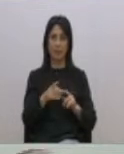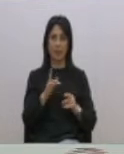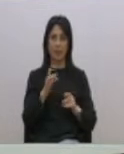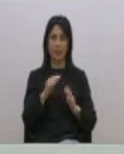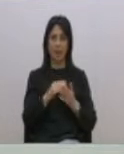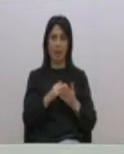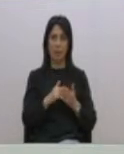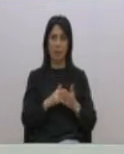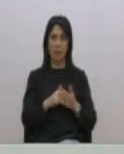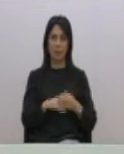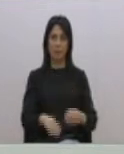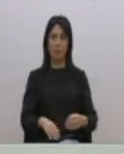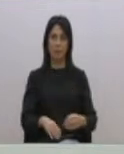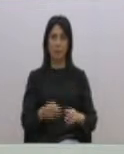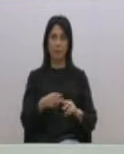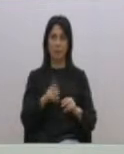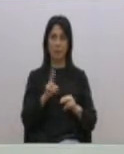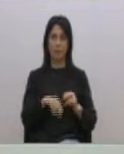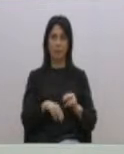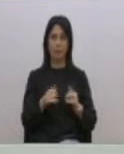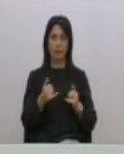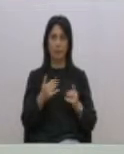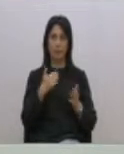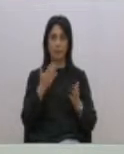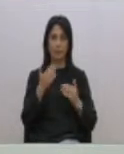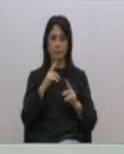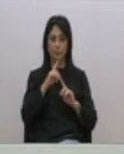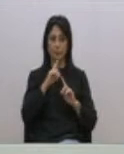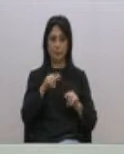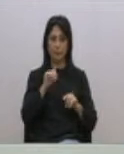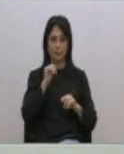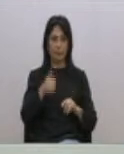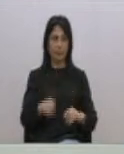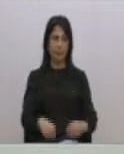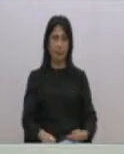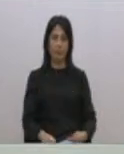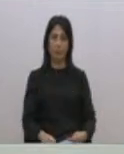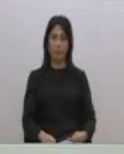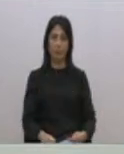რეგლამენტი. Ამით დავასრულებ დღეს კეჭისხმებ უკვე ხვალ იქნება.